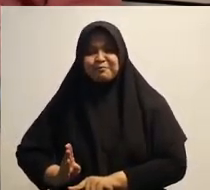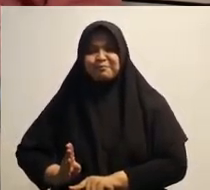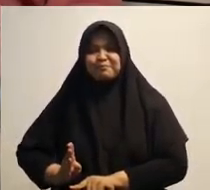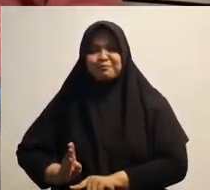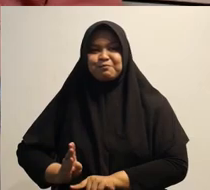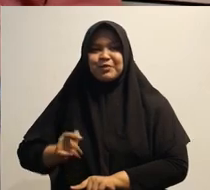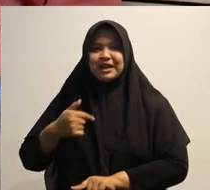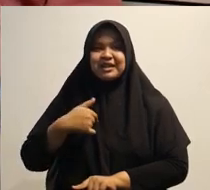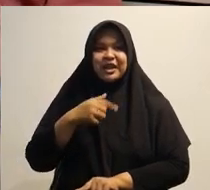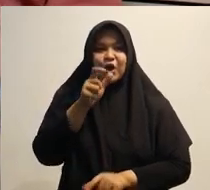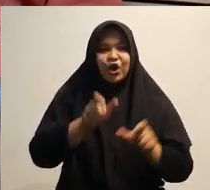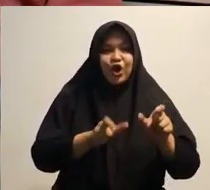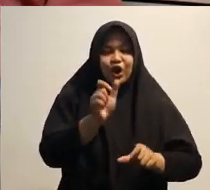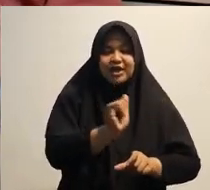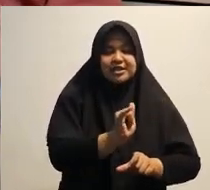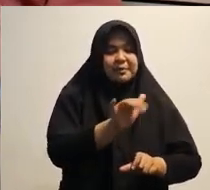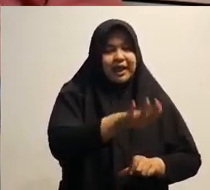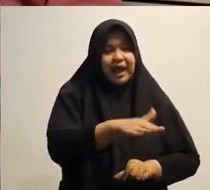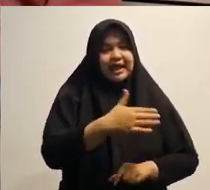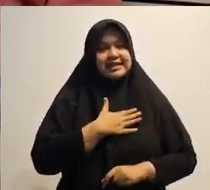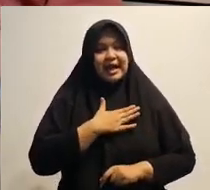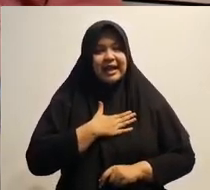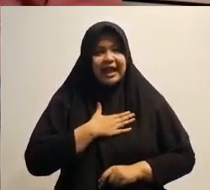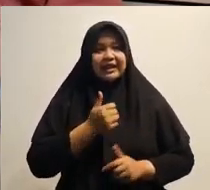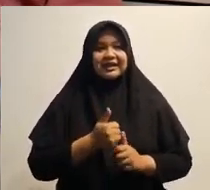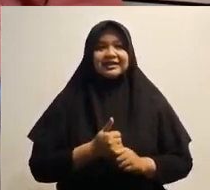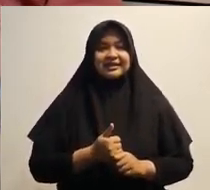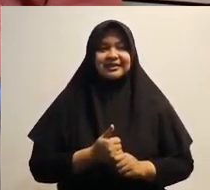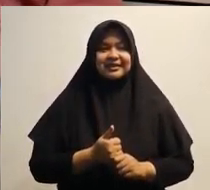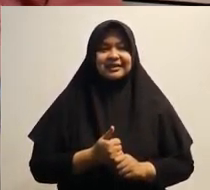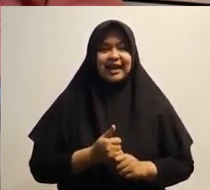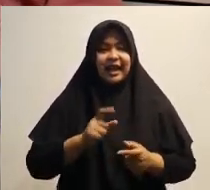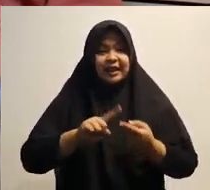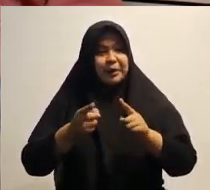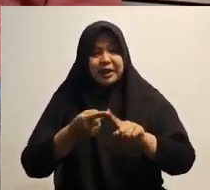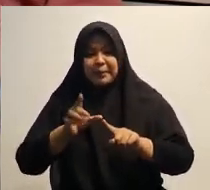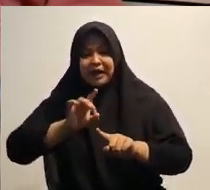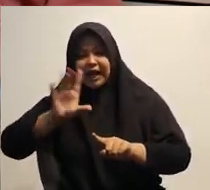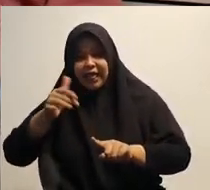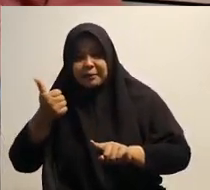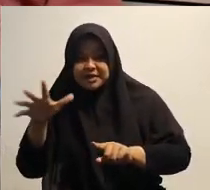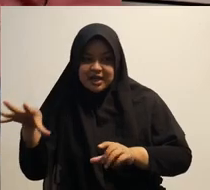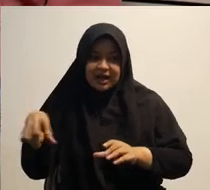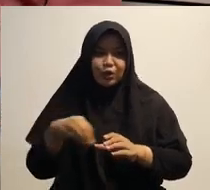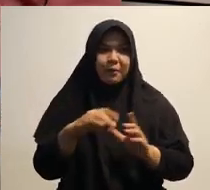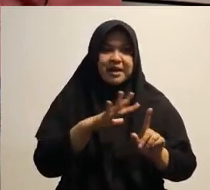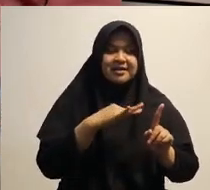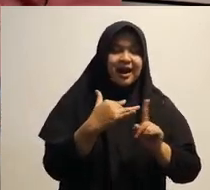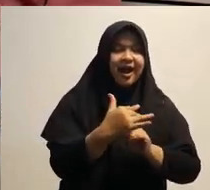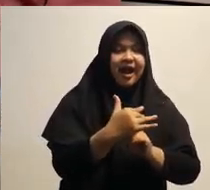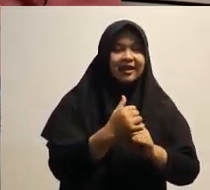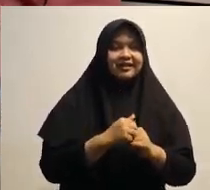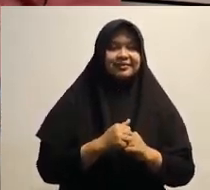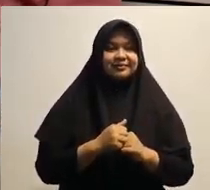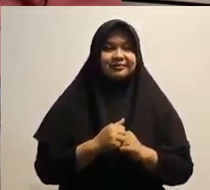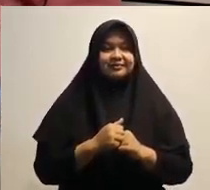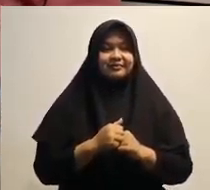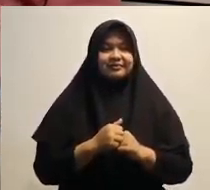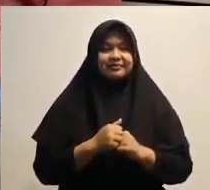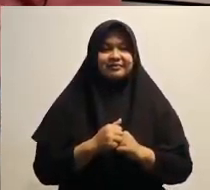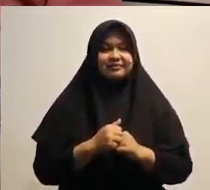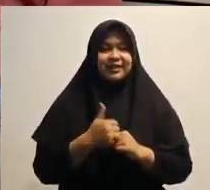dan sikap ini memperhatikan orang-orang yang seperti anak saya ini, dan khususnya juga teman-teman yang lain untuk